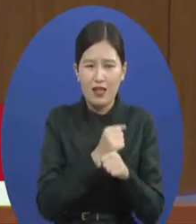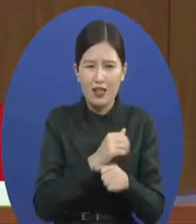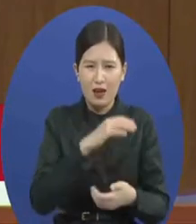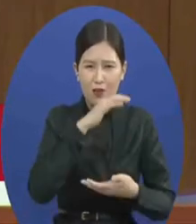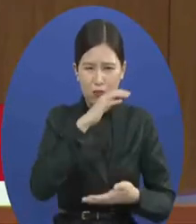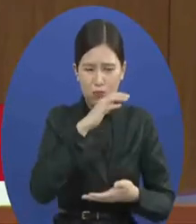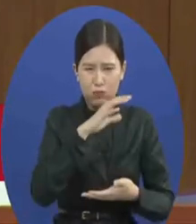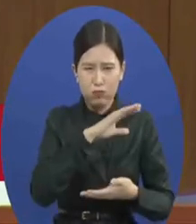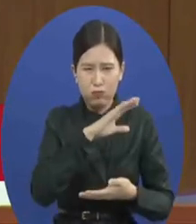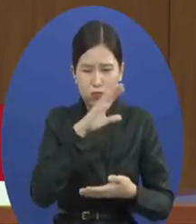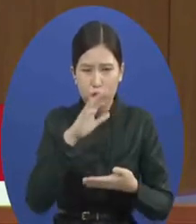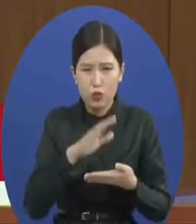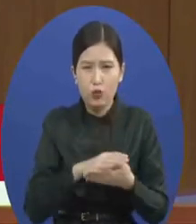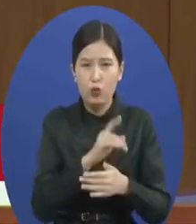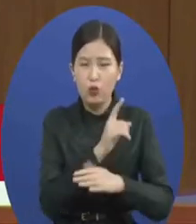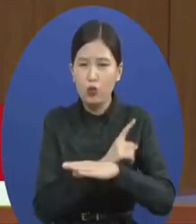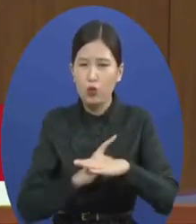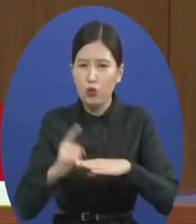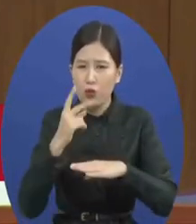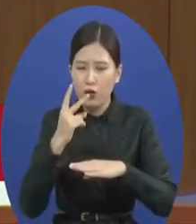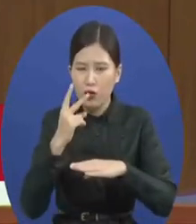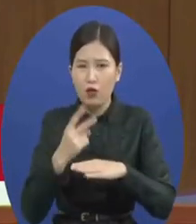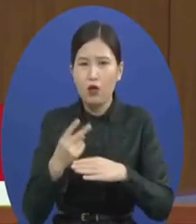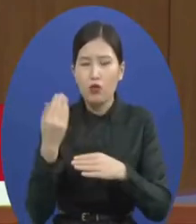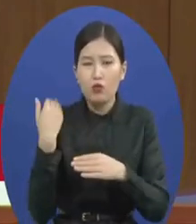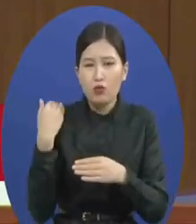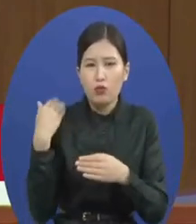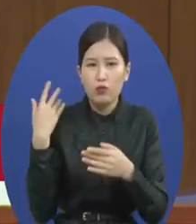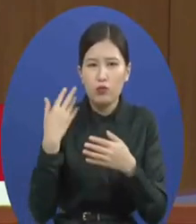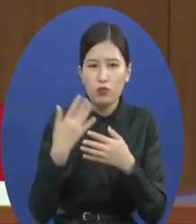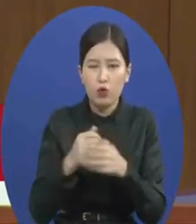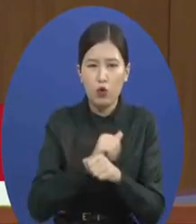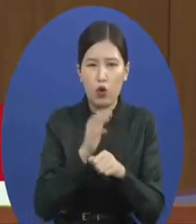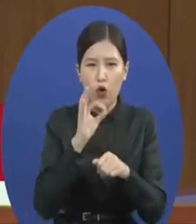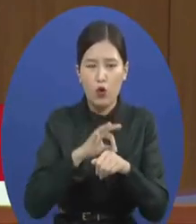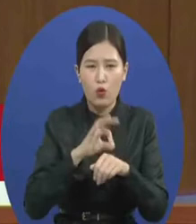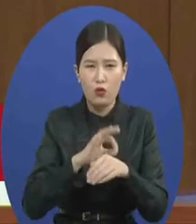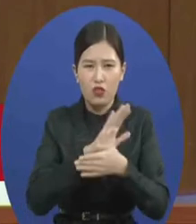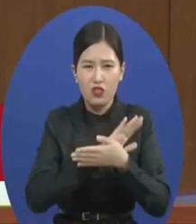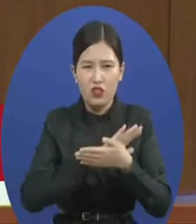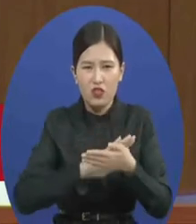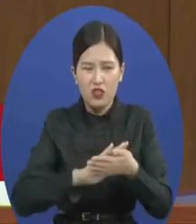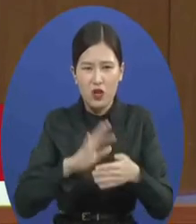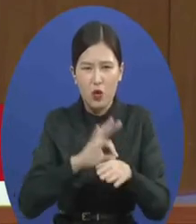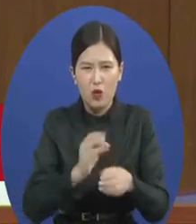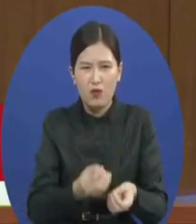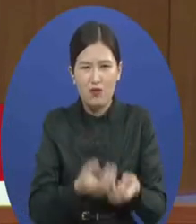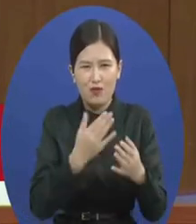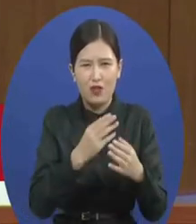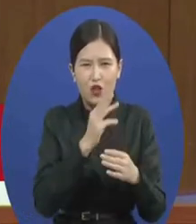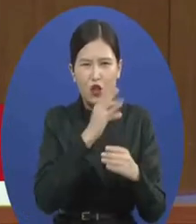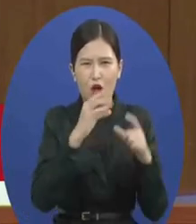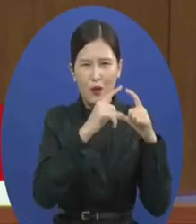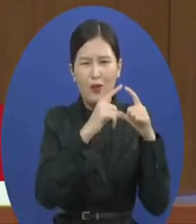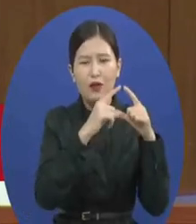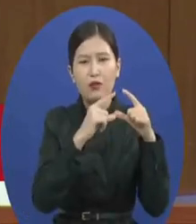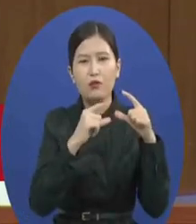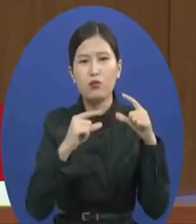гэс харахад сүүлийн өдрүүдэд коронавирус одоо шинээр илрэх халдварын тоо харьцангуй цөөрсөн.